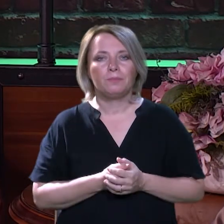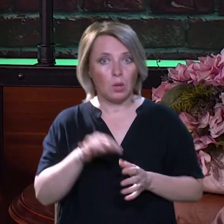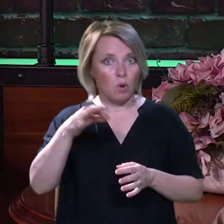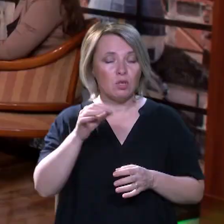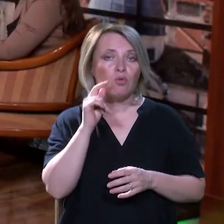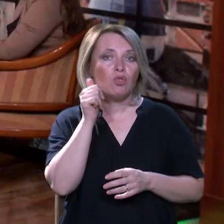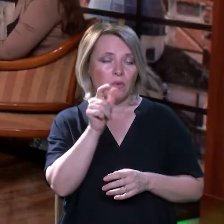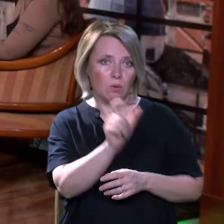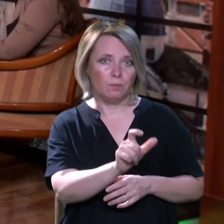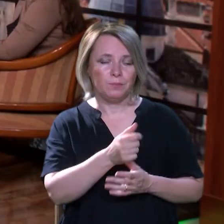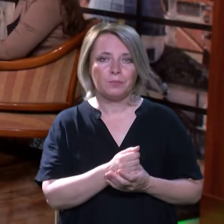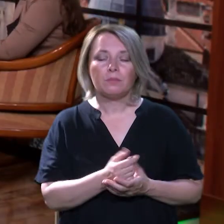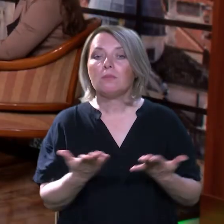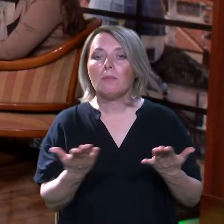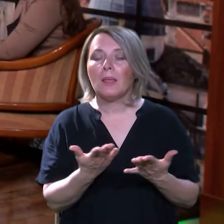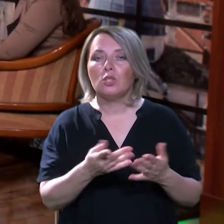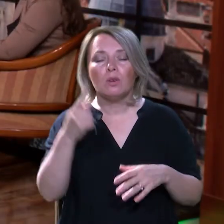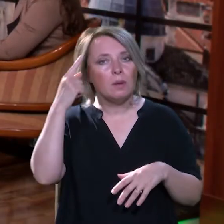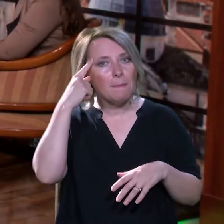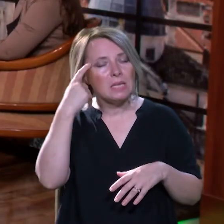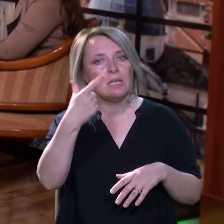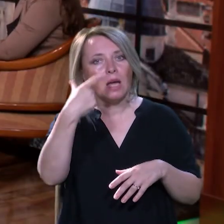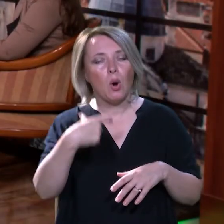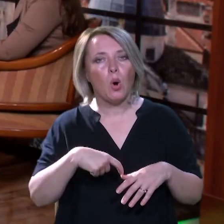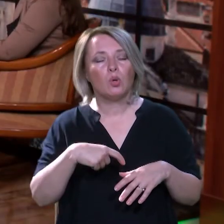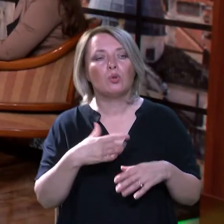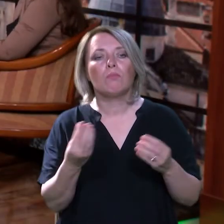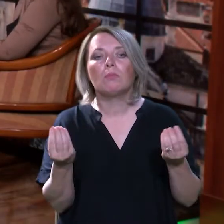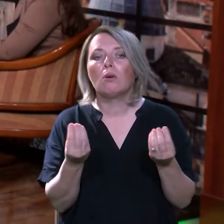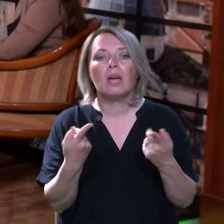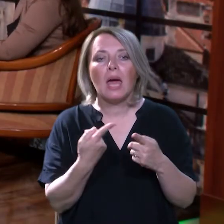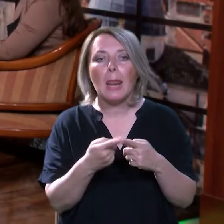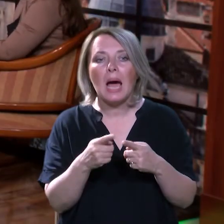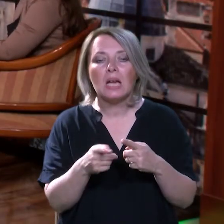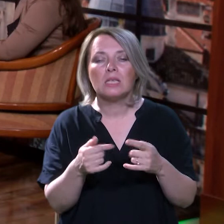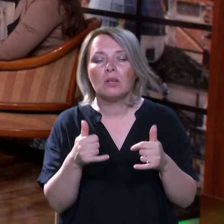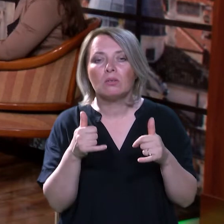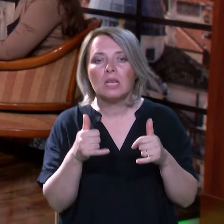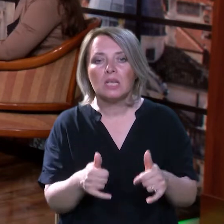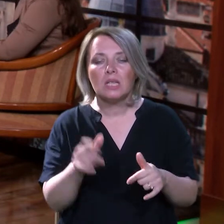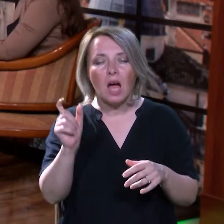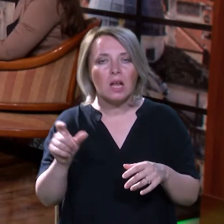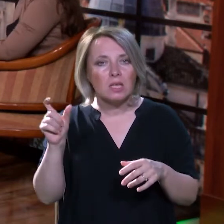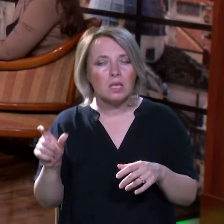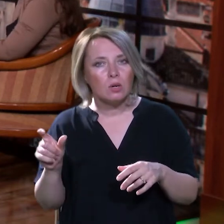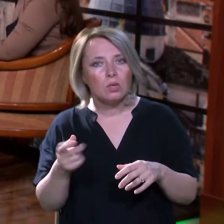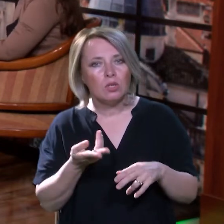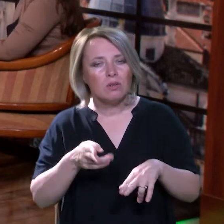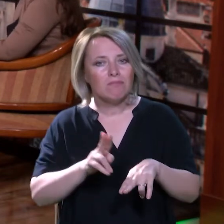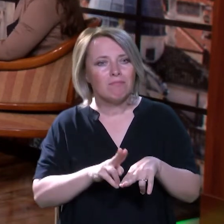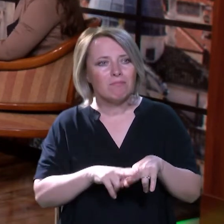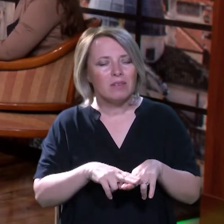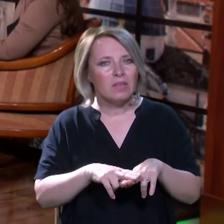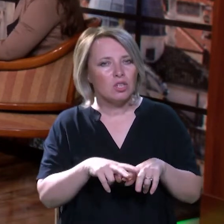je. Što mislite ovako vi osobno? Koji je razlog zašto se ljudi danas, čini mi se, sve više